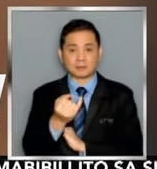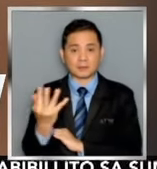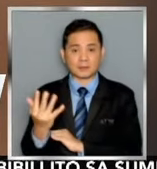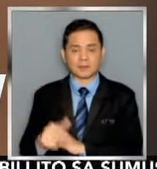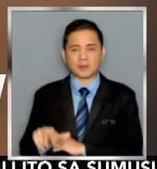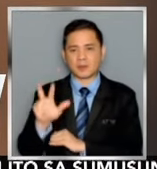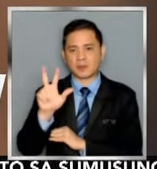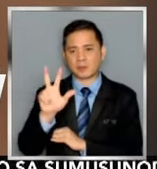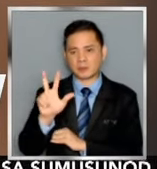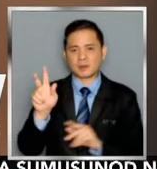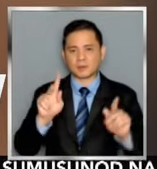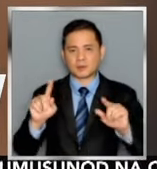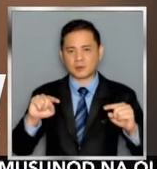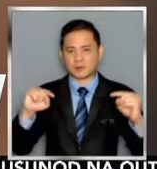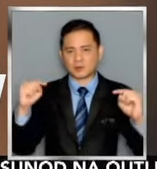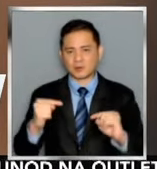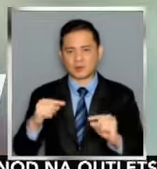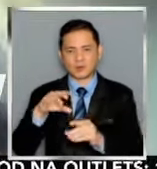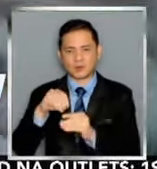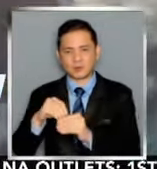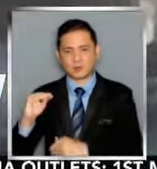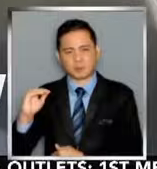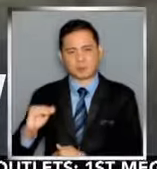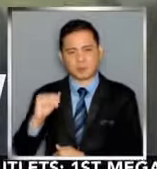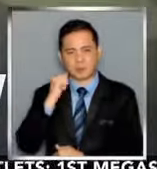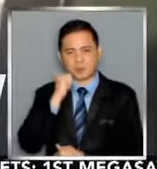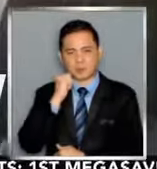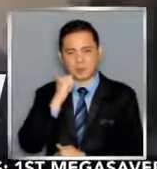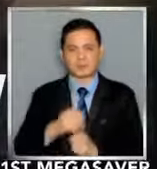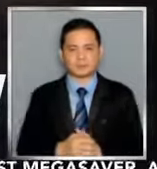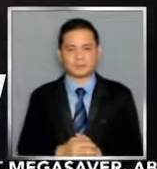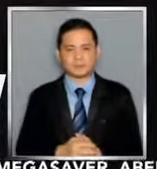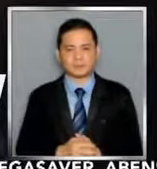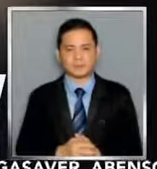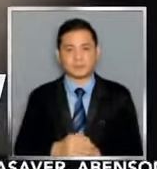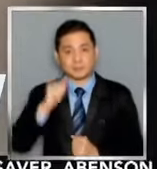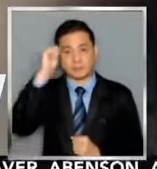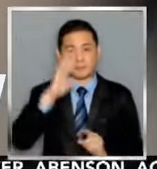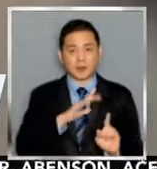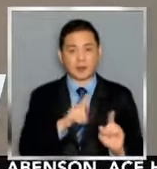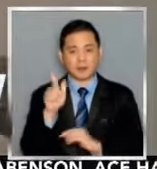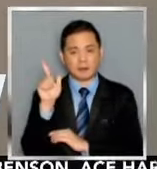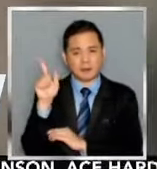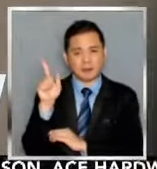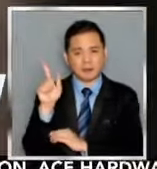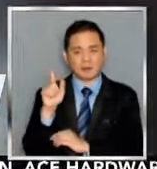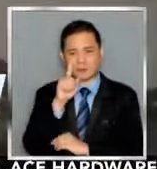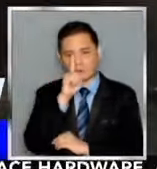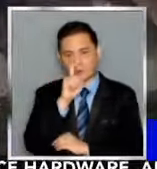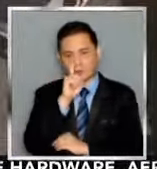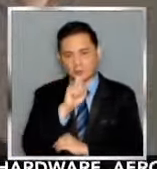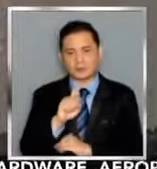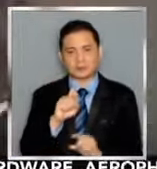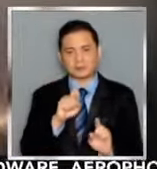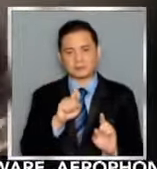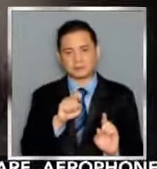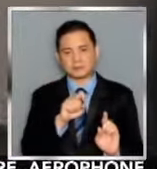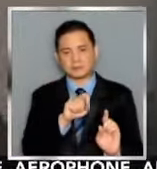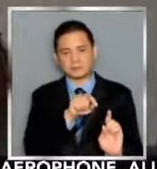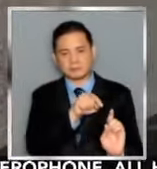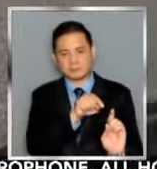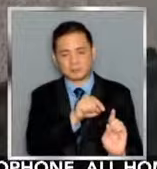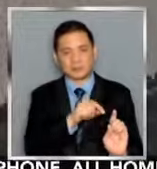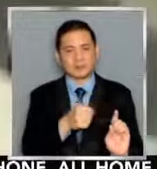babae. Ayon sa mga polis, armado ng pistol ang gunman na 19 na taong gulang. Inaalam pa ang motibo ng